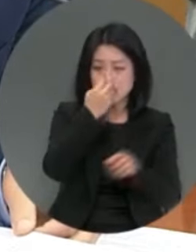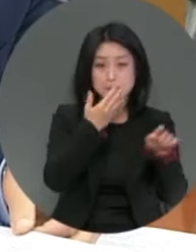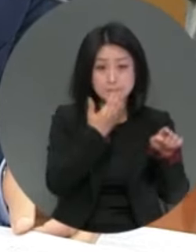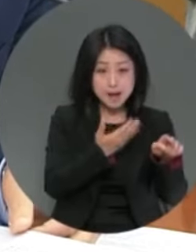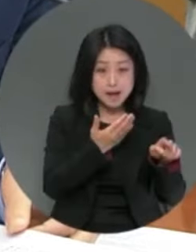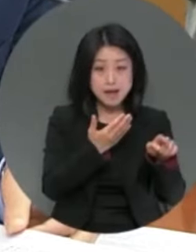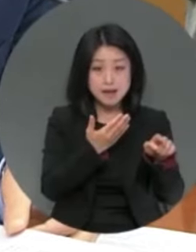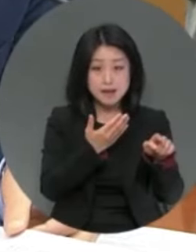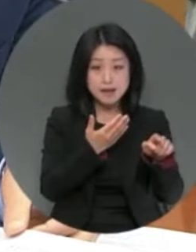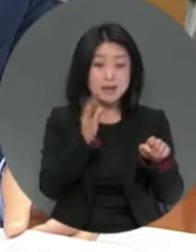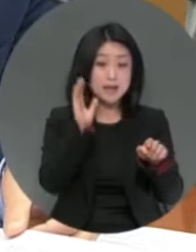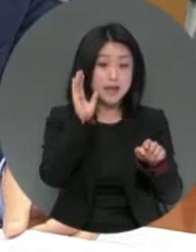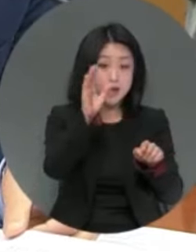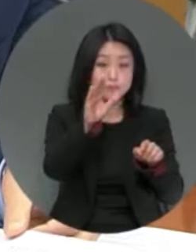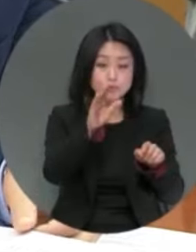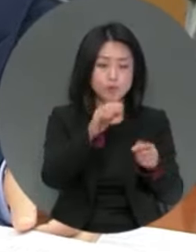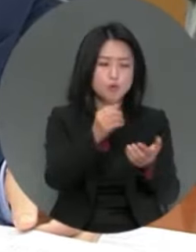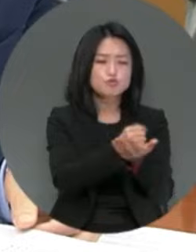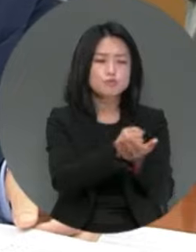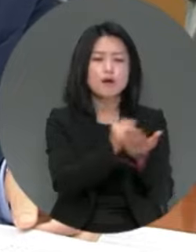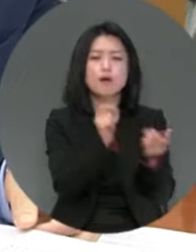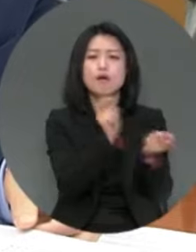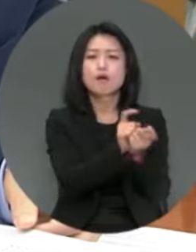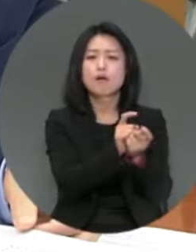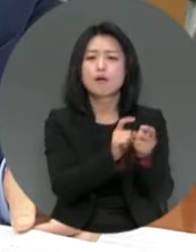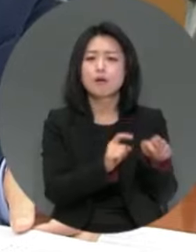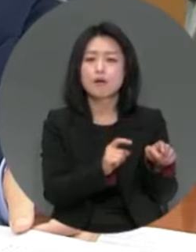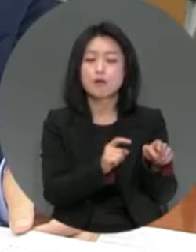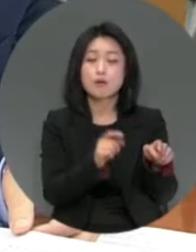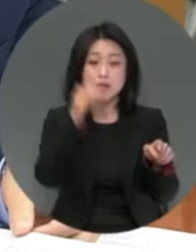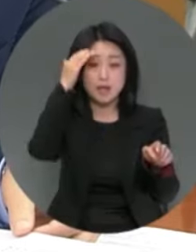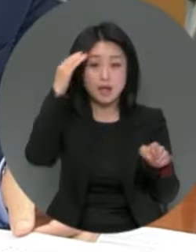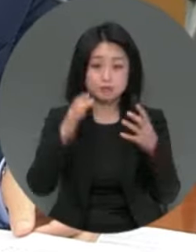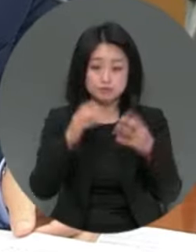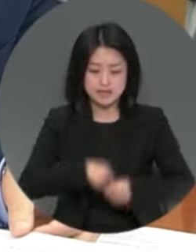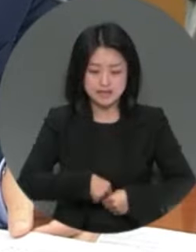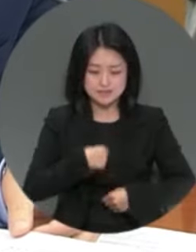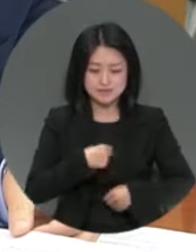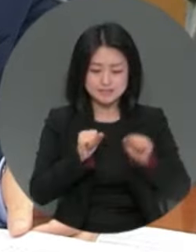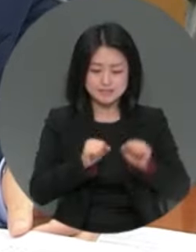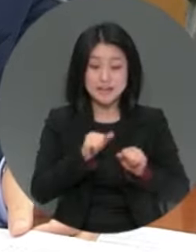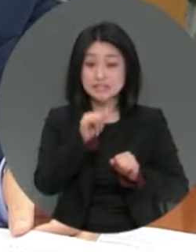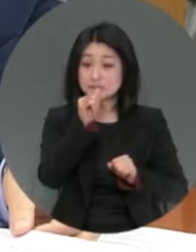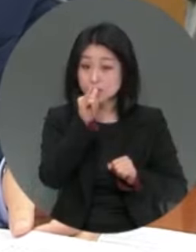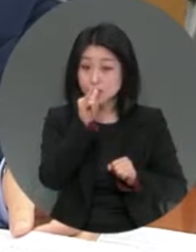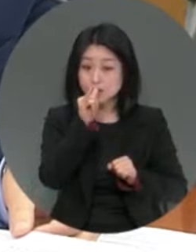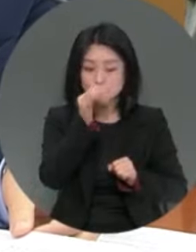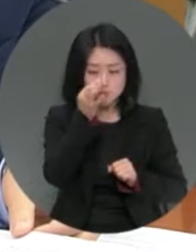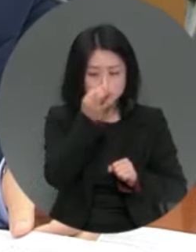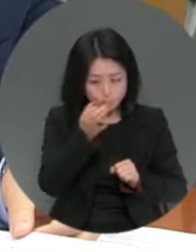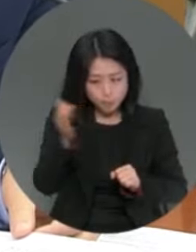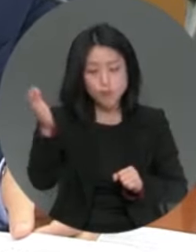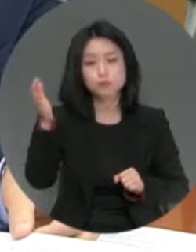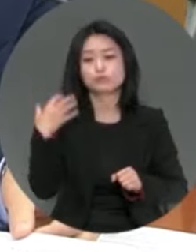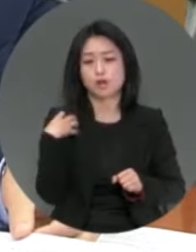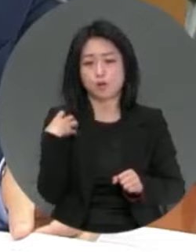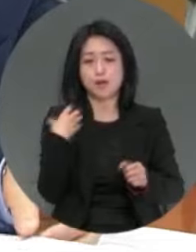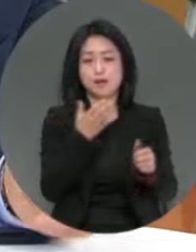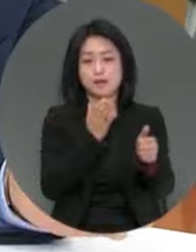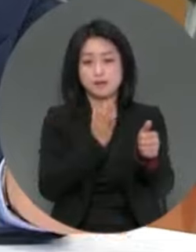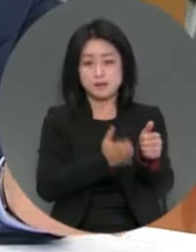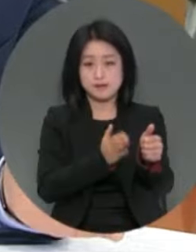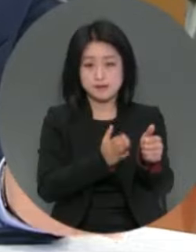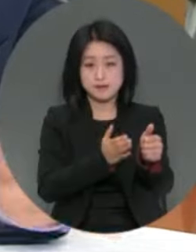공수처의 앞으로 운명을 결정할 겁니다. 그리고 대한민국의 눈꽃만큼이라도 정의가 살아있다고 한다면 그걸 보여줘야 되는 역할을 공수처가 해야